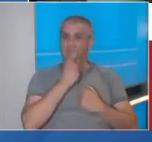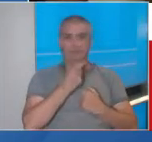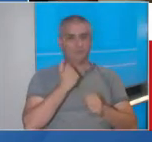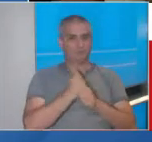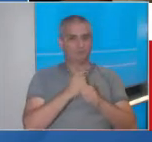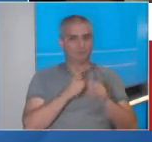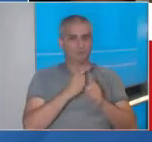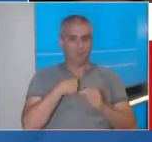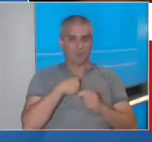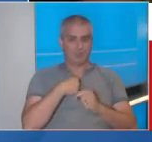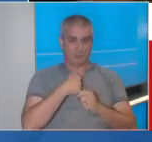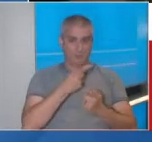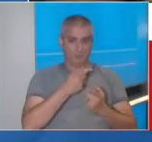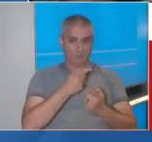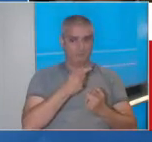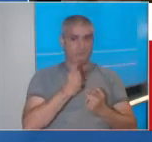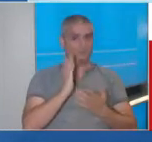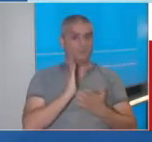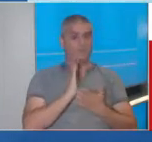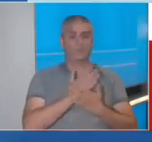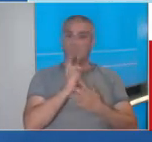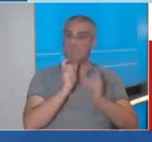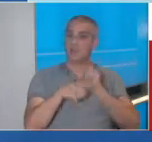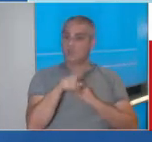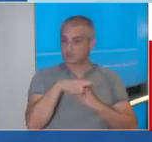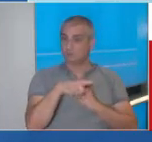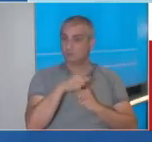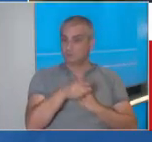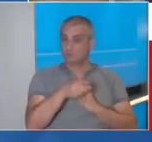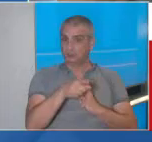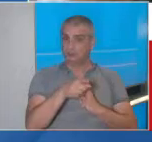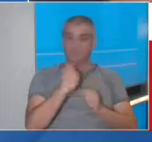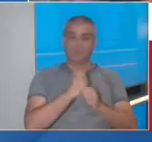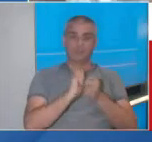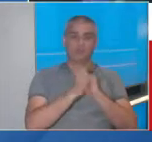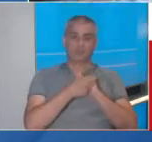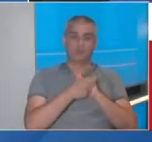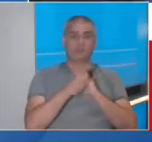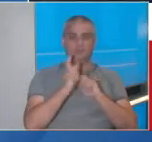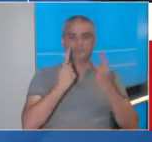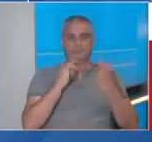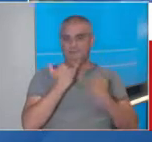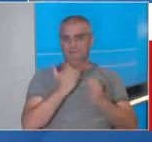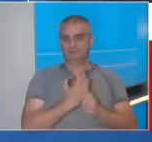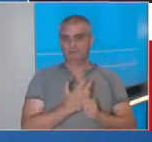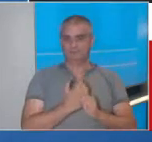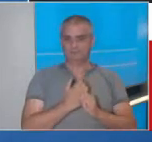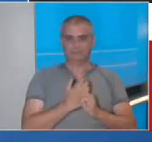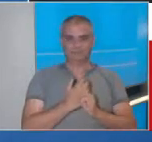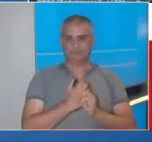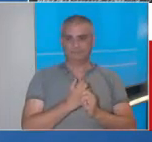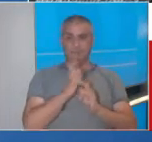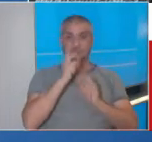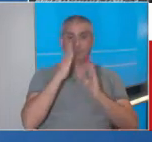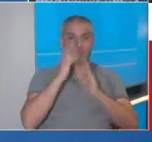כמו שאנחנו הגענו באותה תקופה, ותיתן תקווה לאנשים שזה מה שיביא שינוי, זה יקרה. האנשים בבית